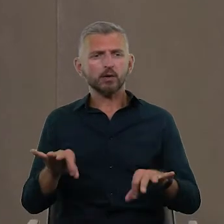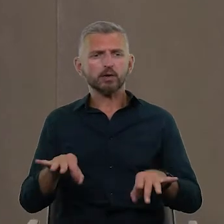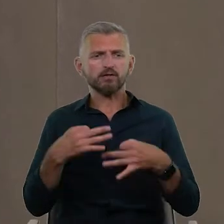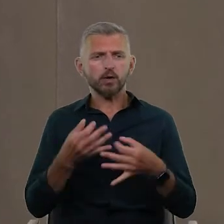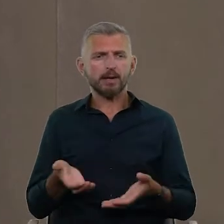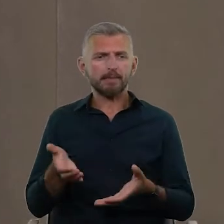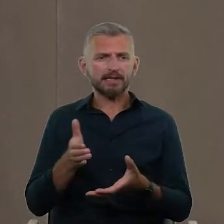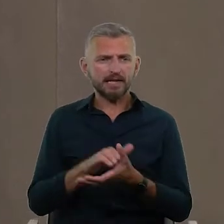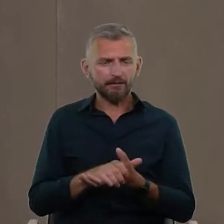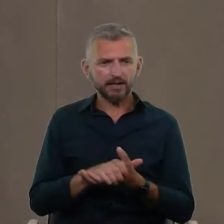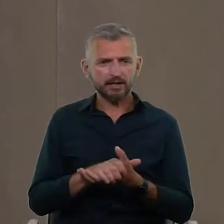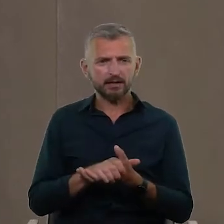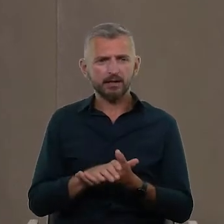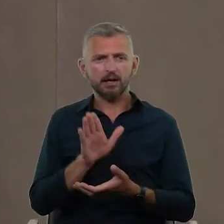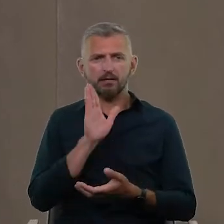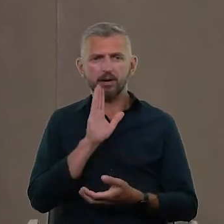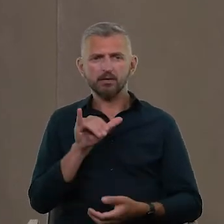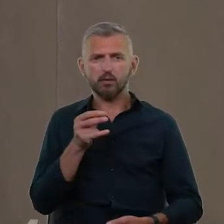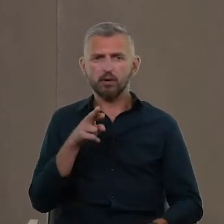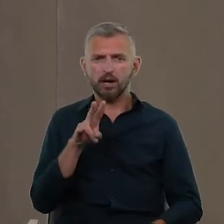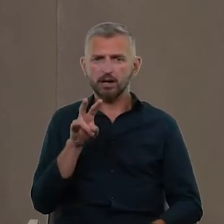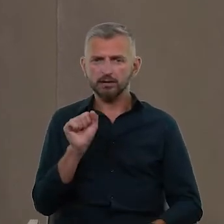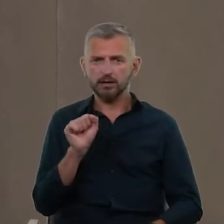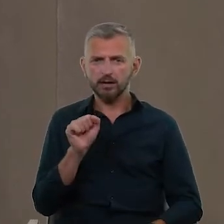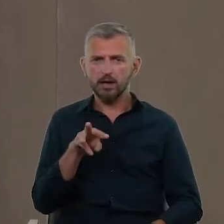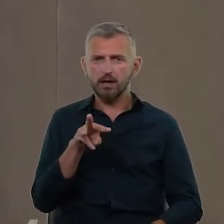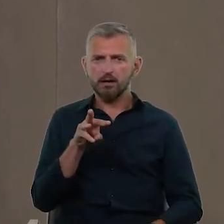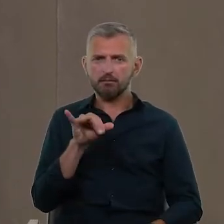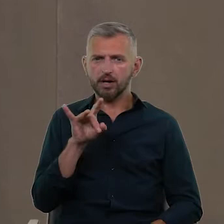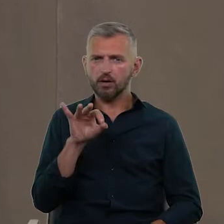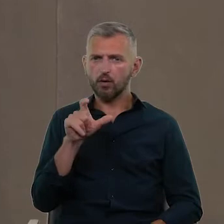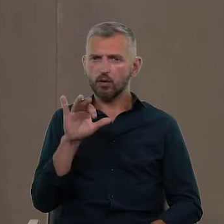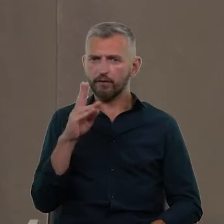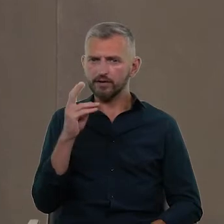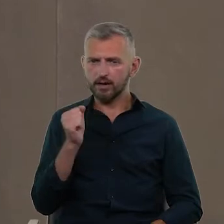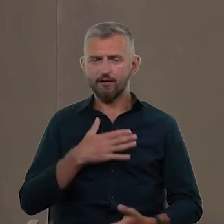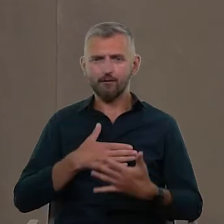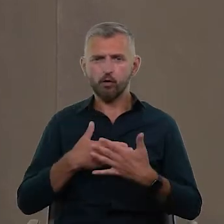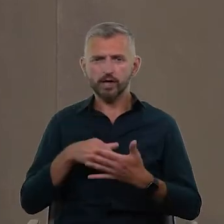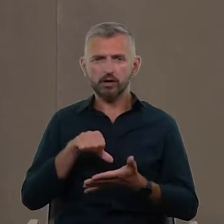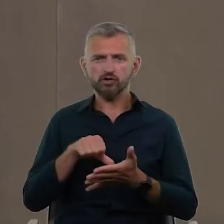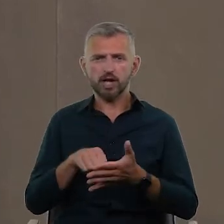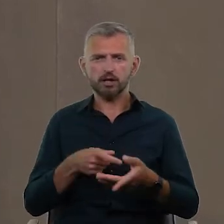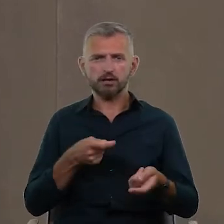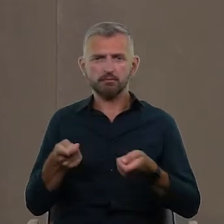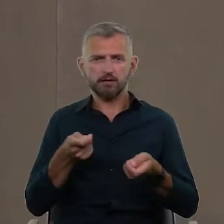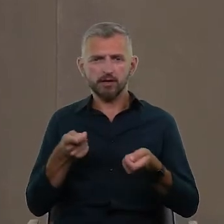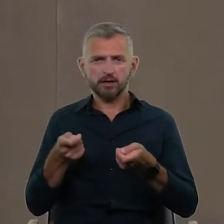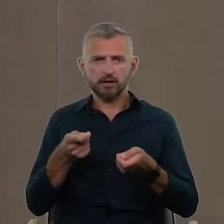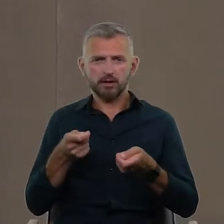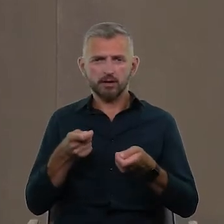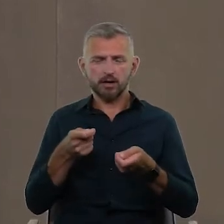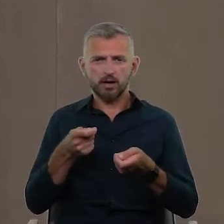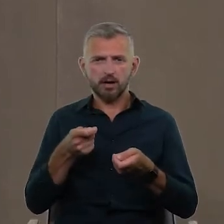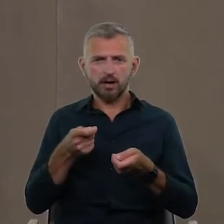представити пані Уляну Мороховська, яка є волонтерка, член управлінської громади